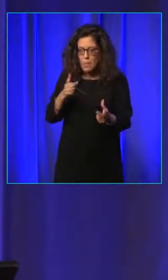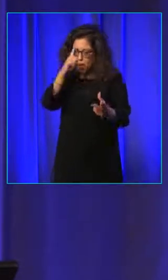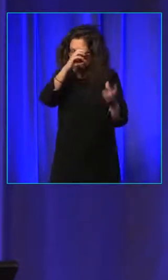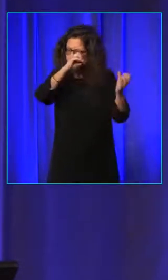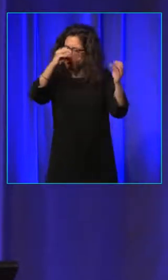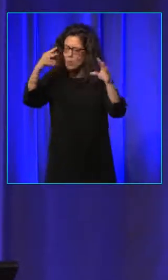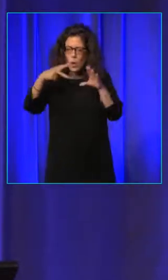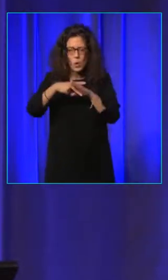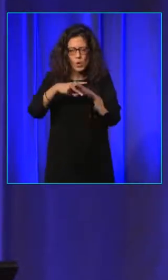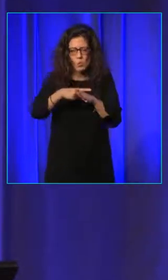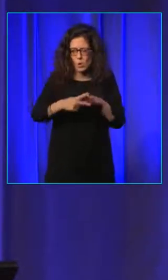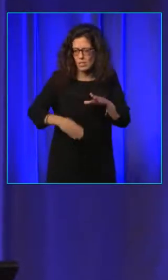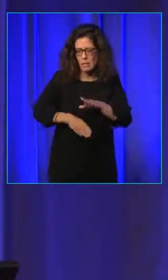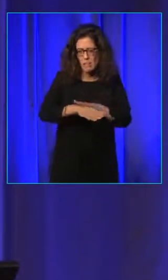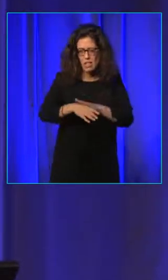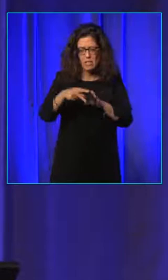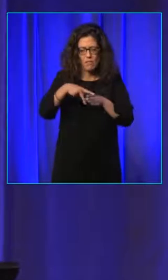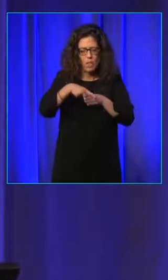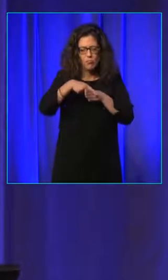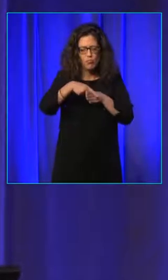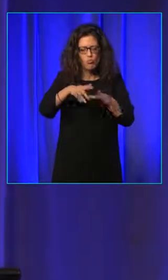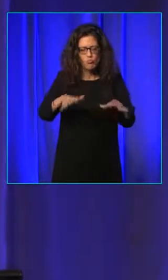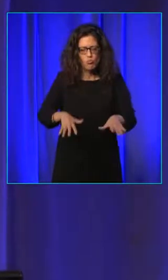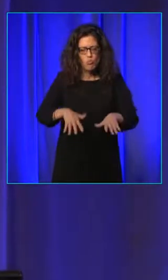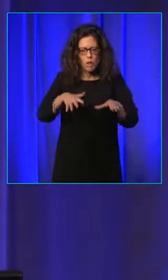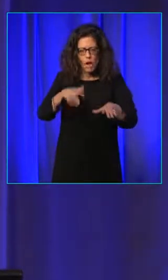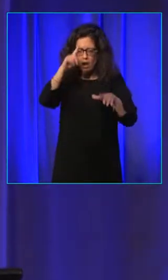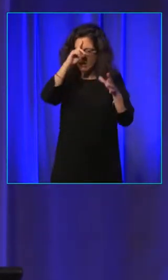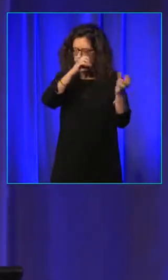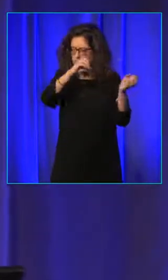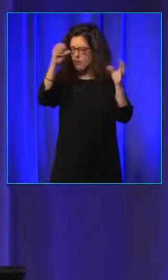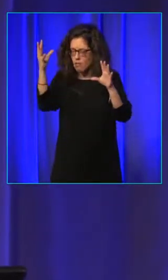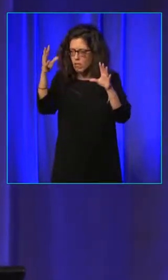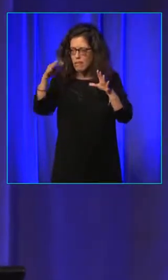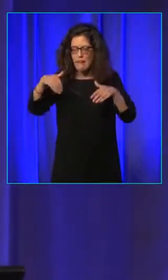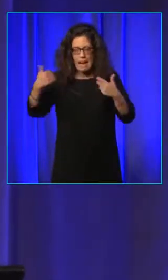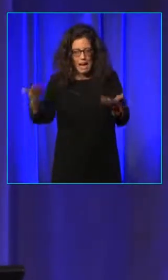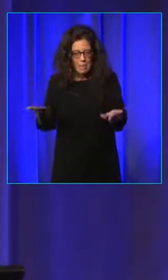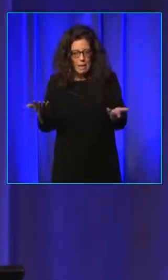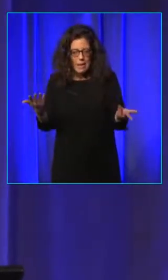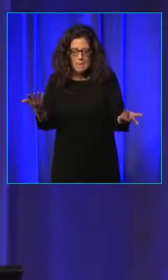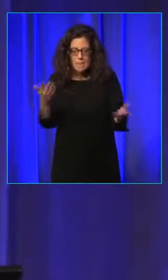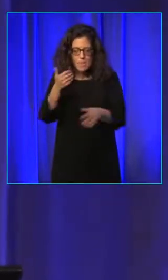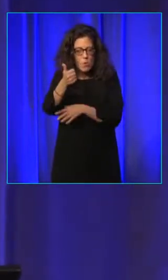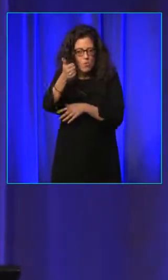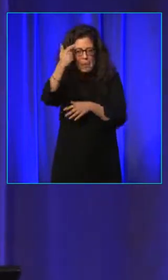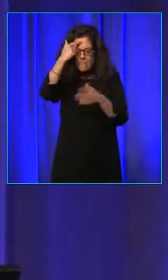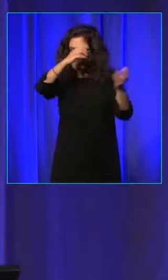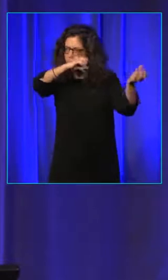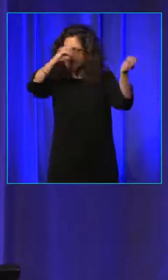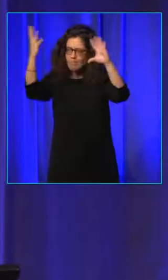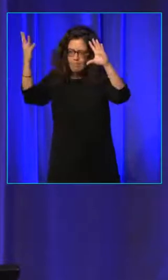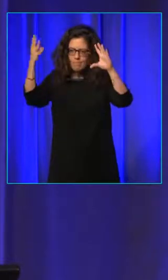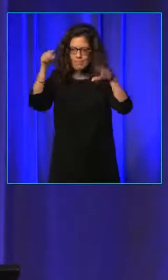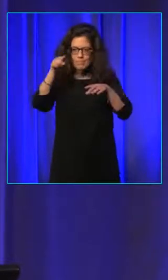simples, au pas, au trot. Ensuite, on n'a pas il ne s'est pas imaginé, il n'a pas fait de simulation